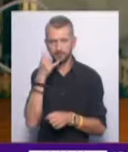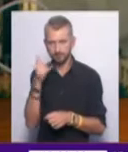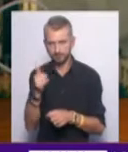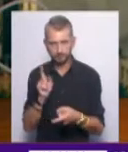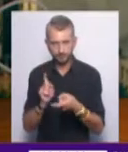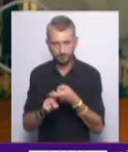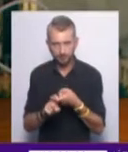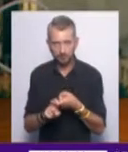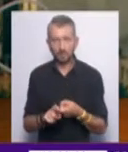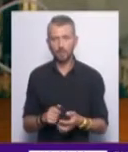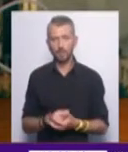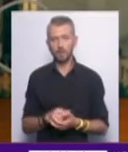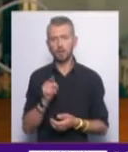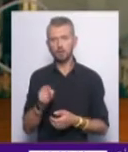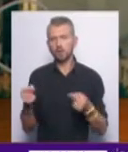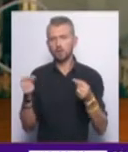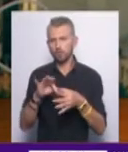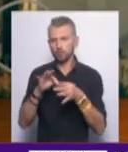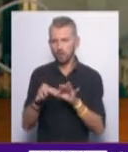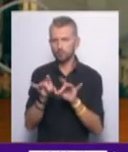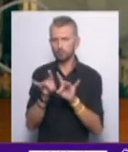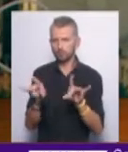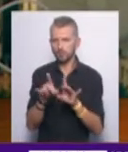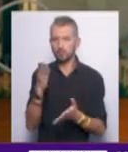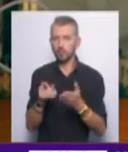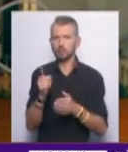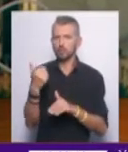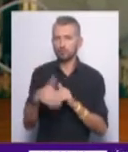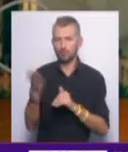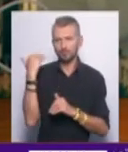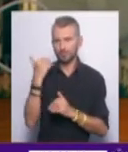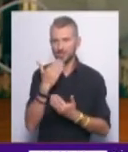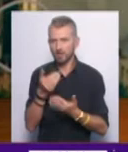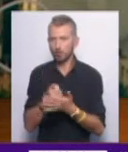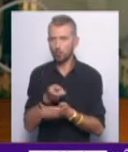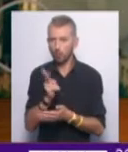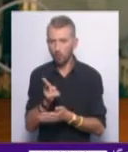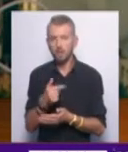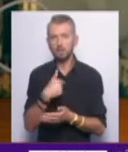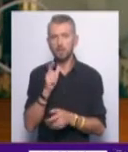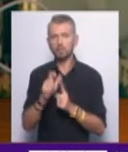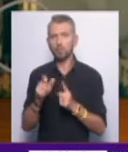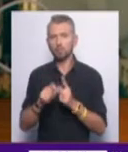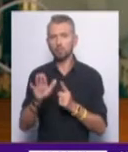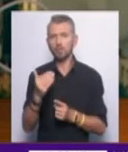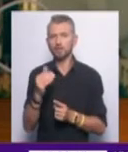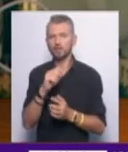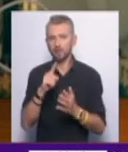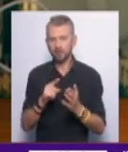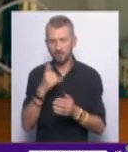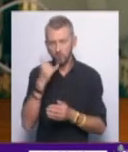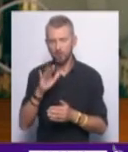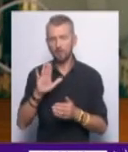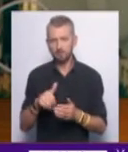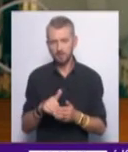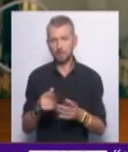змогла зателефонувати, і ви вже точно детальніше роз'яснили. Можливо, ви вже зверталися до когось. Ми прокоментуємо ваш дзвінок після невеличкої реклами. Будь